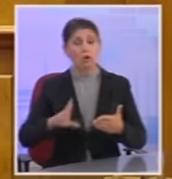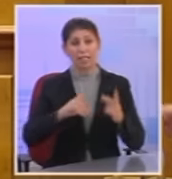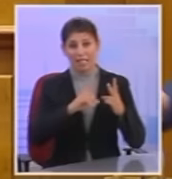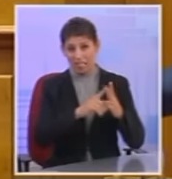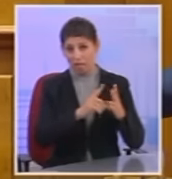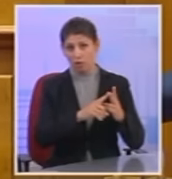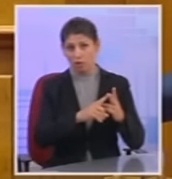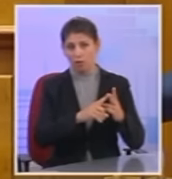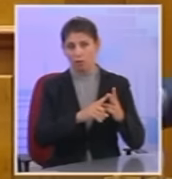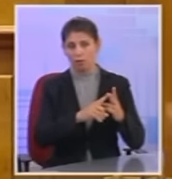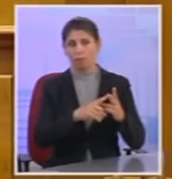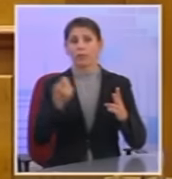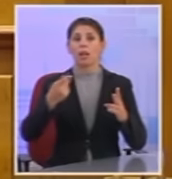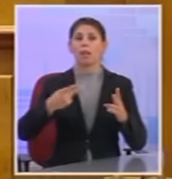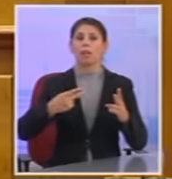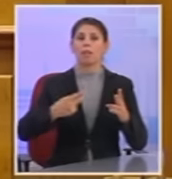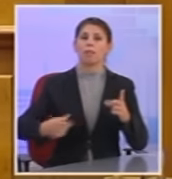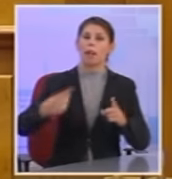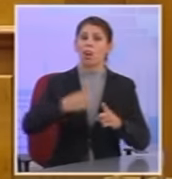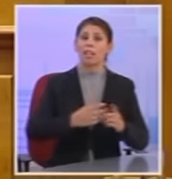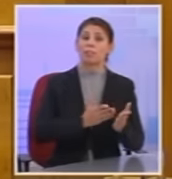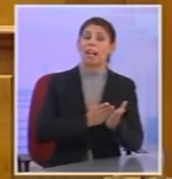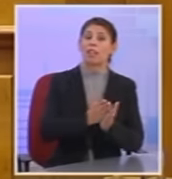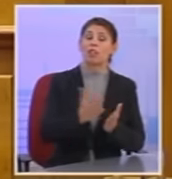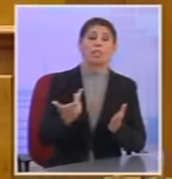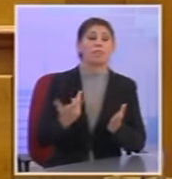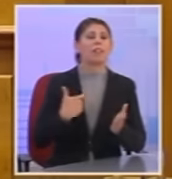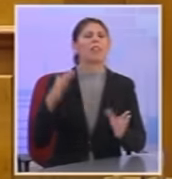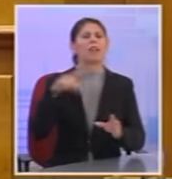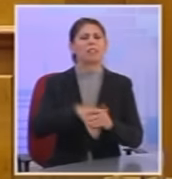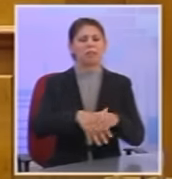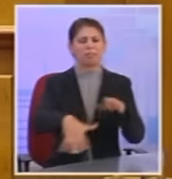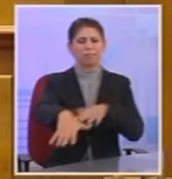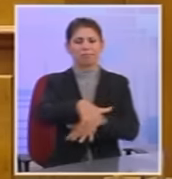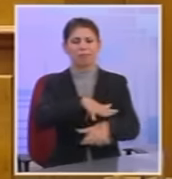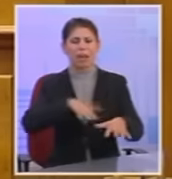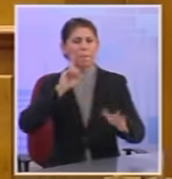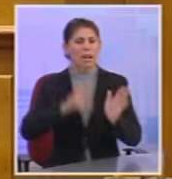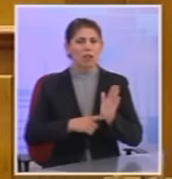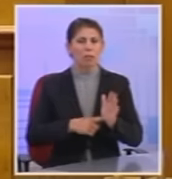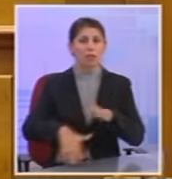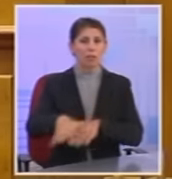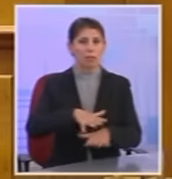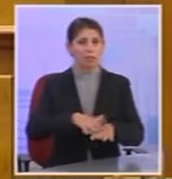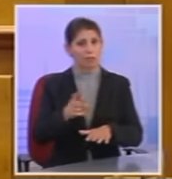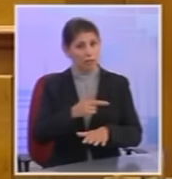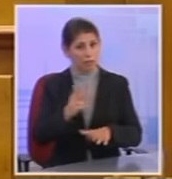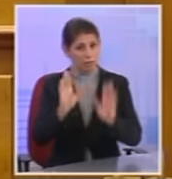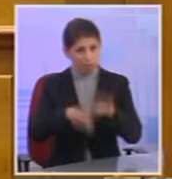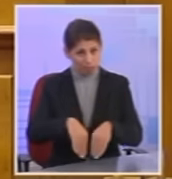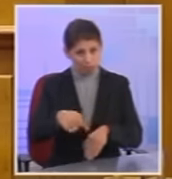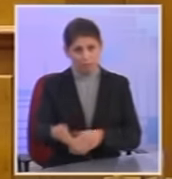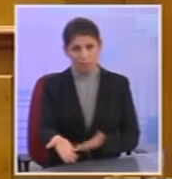δεύτερον, το πλεονέκτημα το ηθικό, γιατί δεν έχετε εμπλοκές με παρανομίες και διαπλοκές. Και τα δύο κατέρευσαν